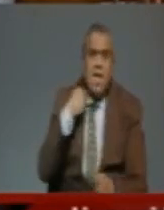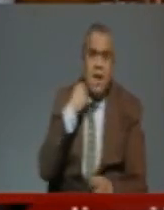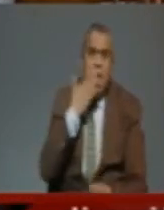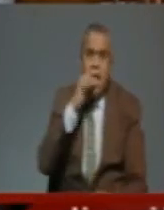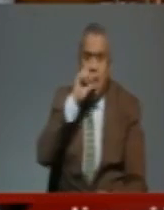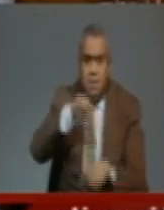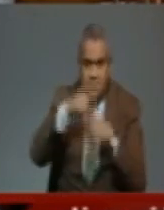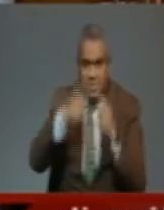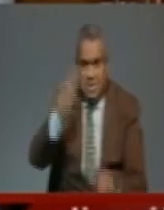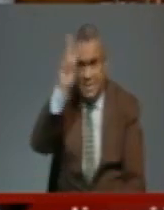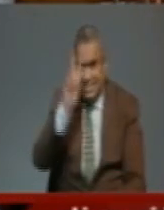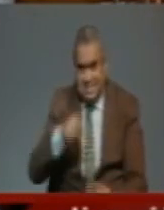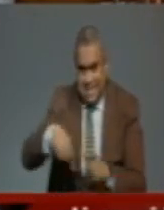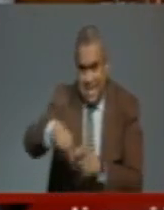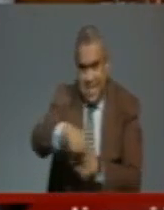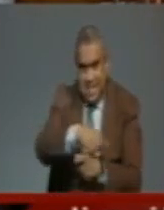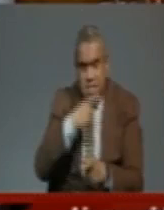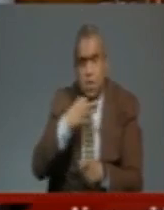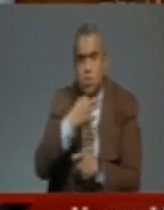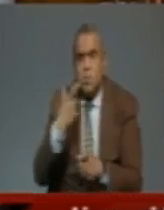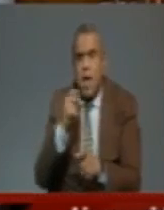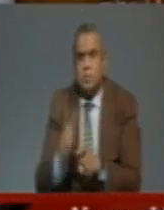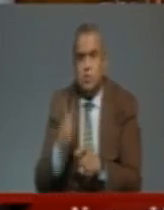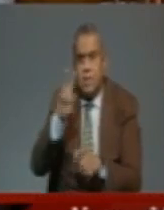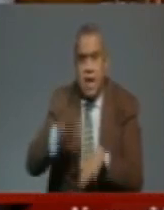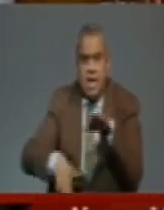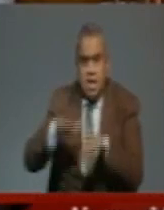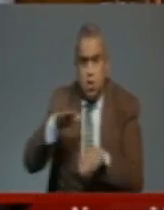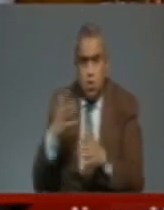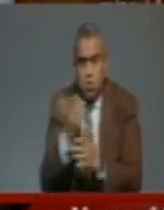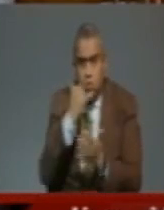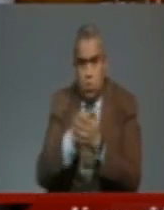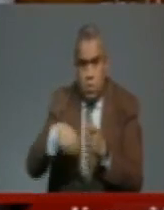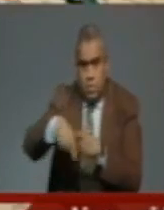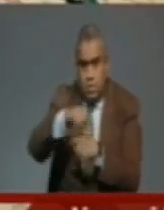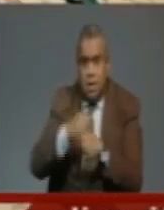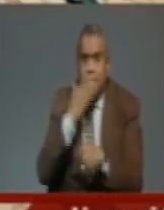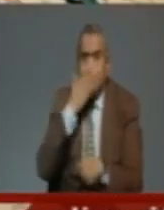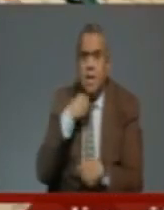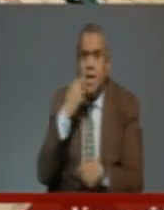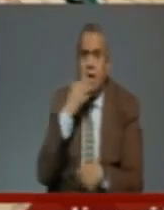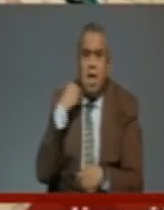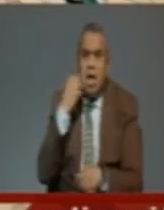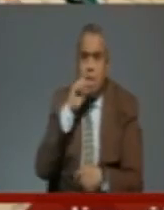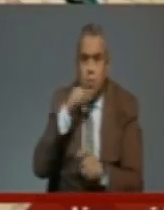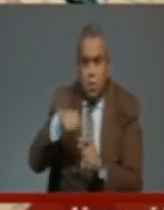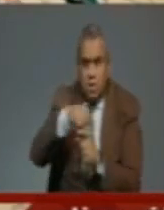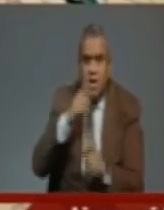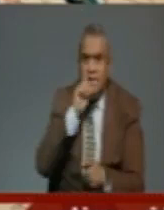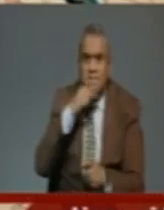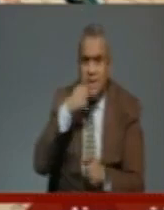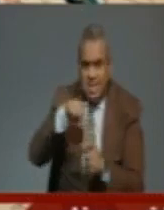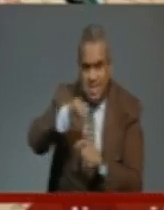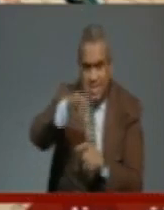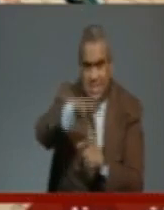جديد 335 كيلو. ثم دلوقتي بنرفع كفاءة خط بير العب بلوظة الفردان وسط شرق